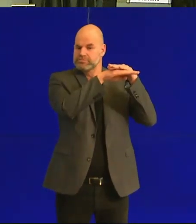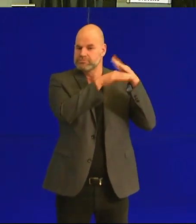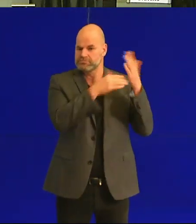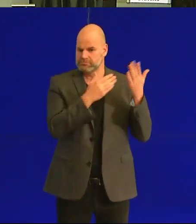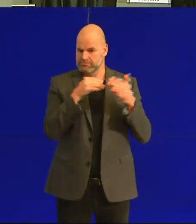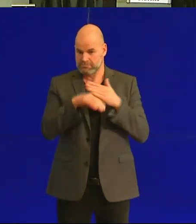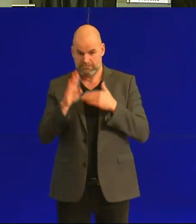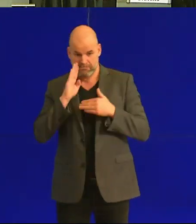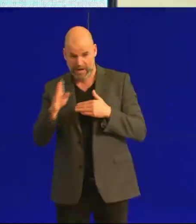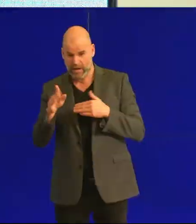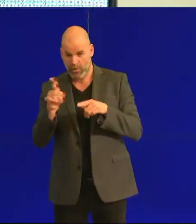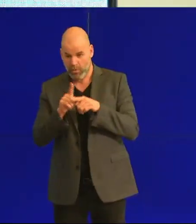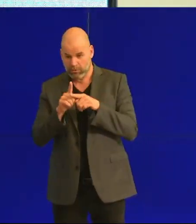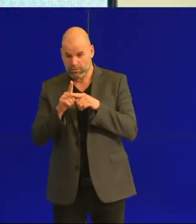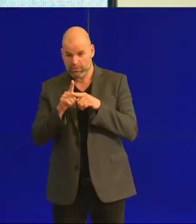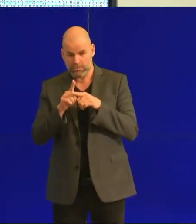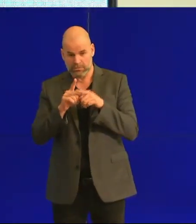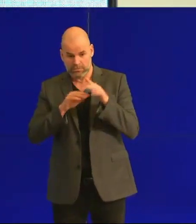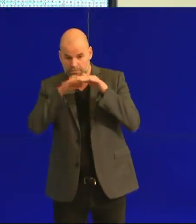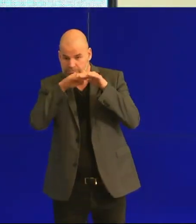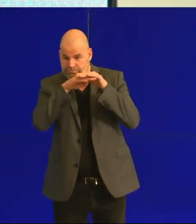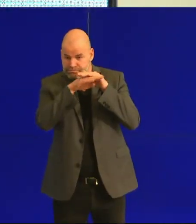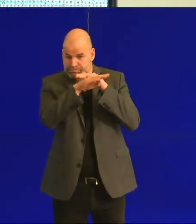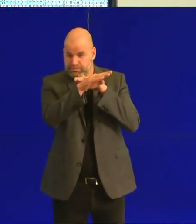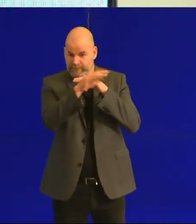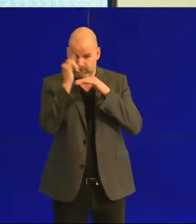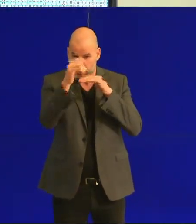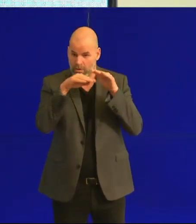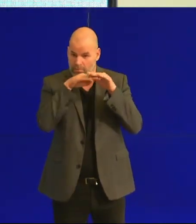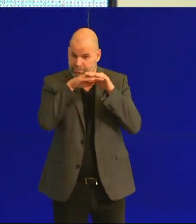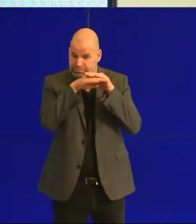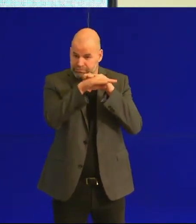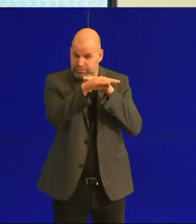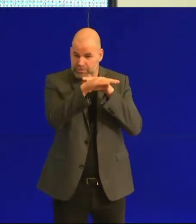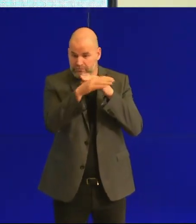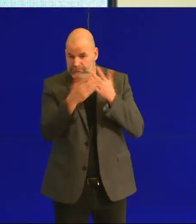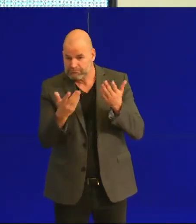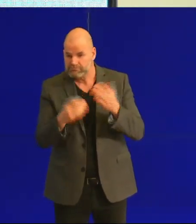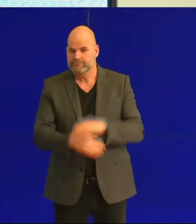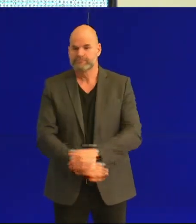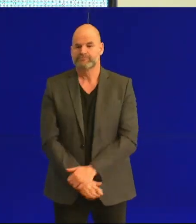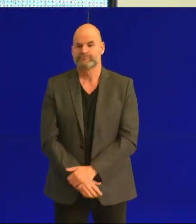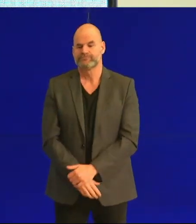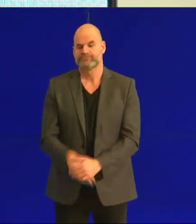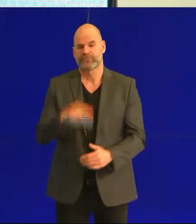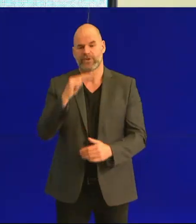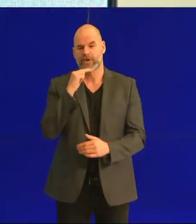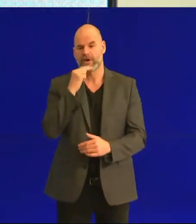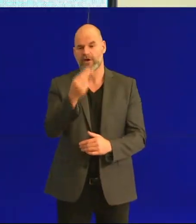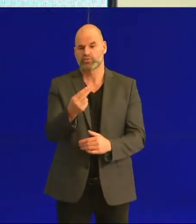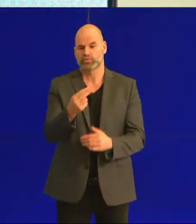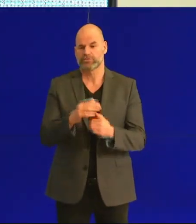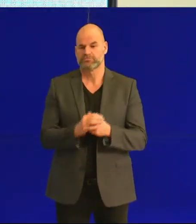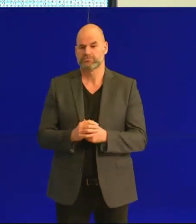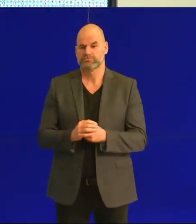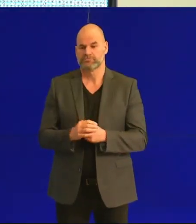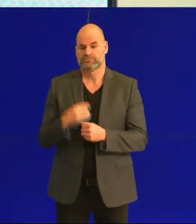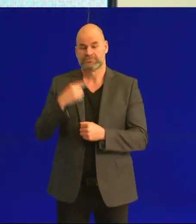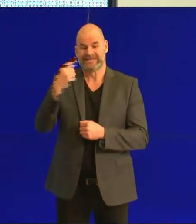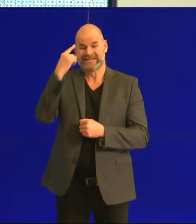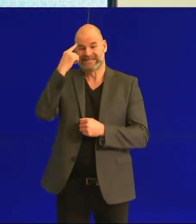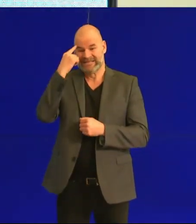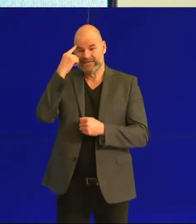il d'un gameplay y ait d'autres yvelines liste d'alain de 36 tout moment lorsque quelqu'un art on y brosse python